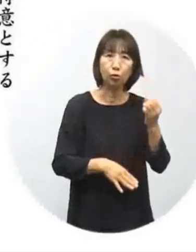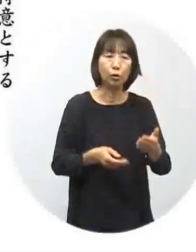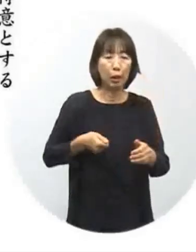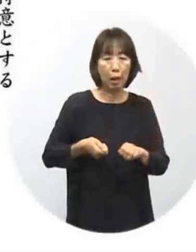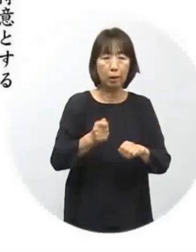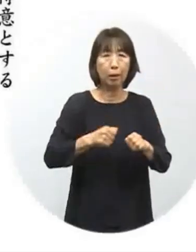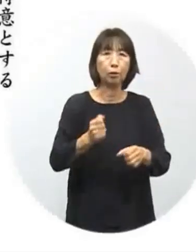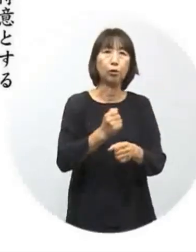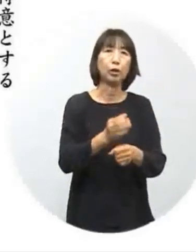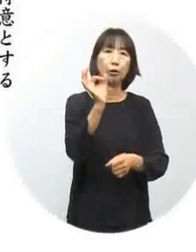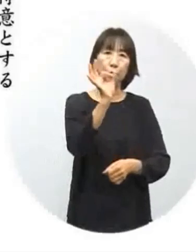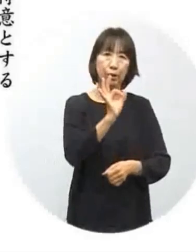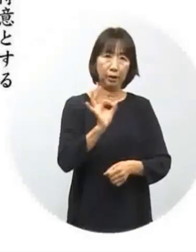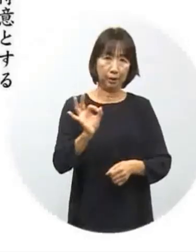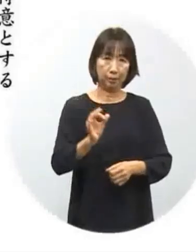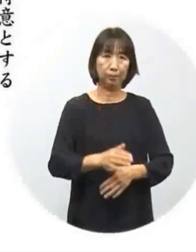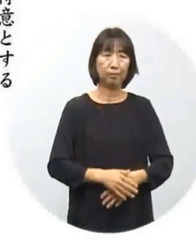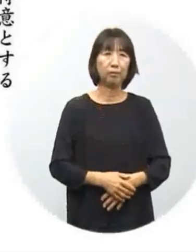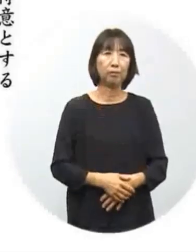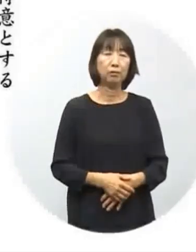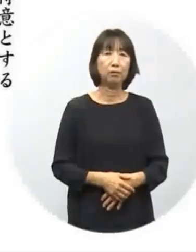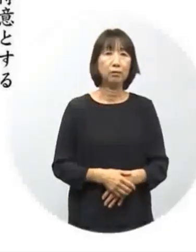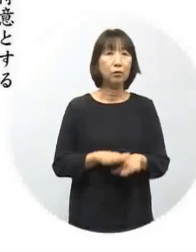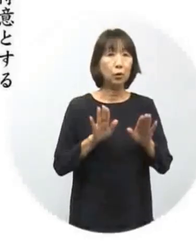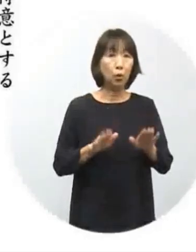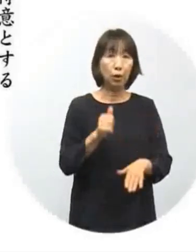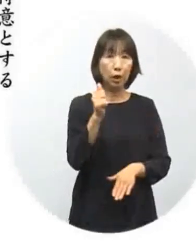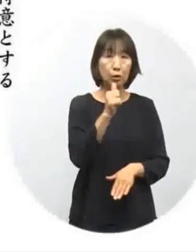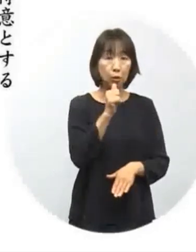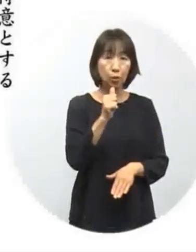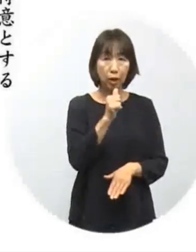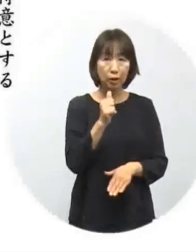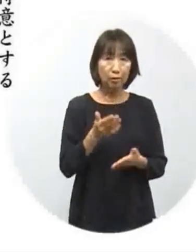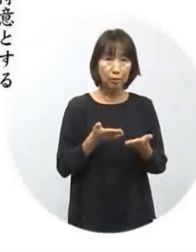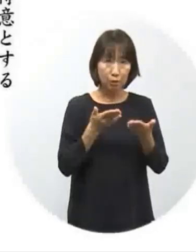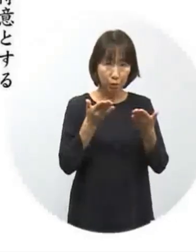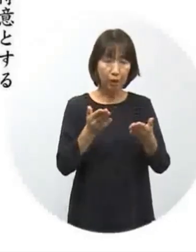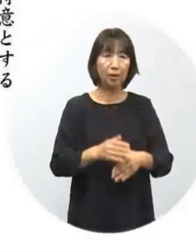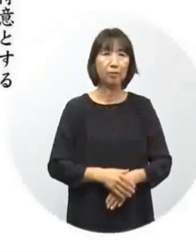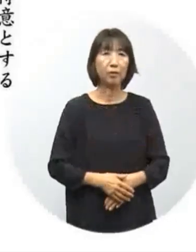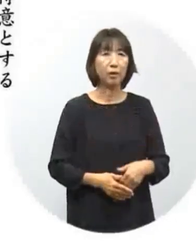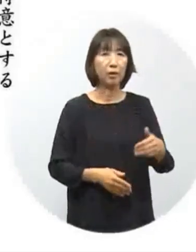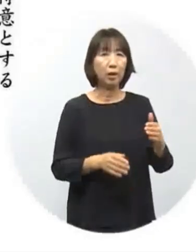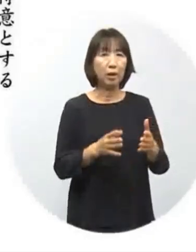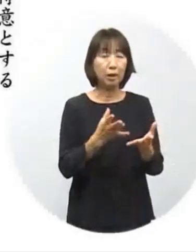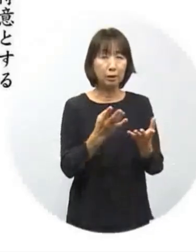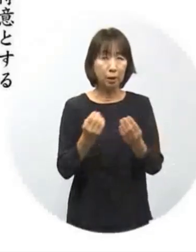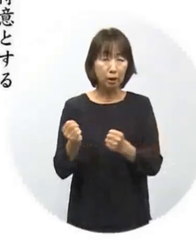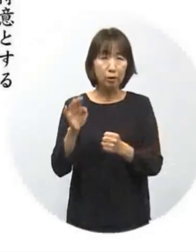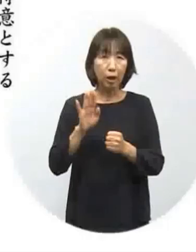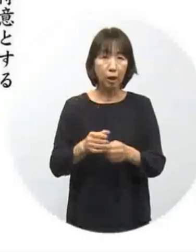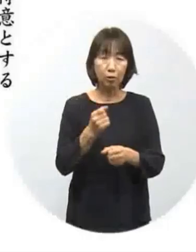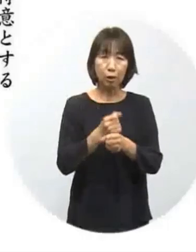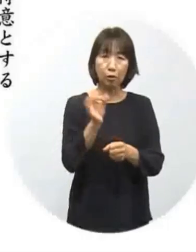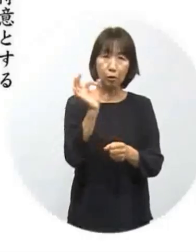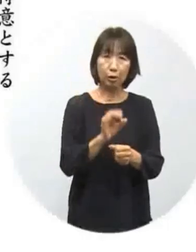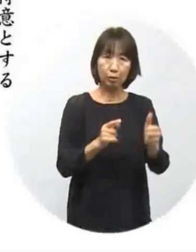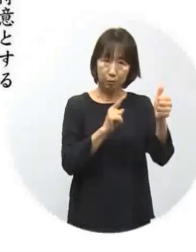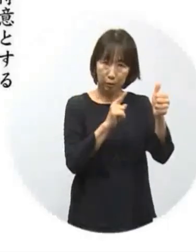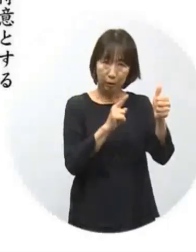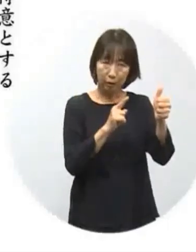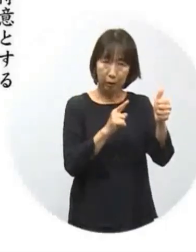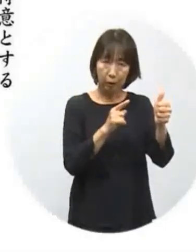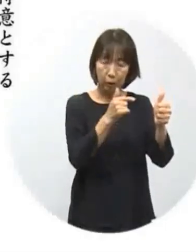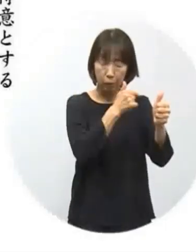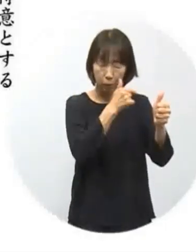なんですけれども、今回その紹介する小原古村の作品は、数ある小原古村の作品の中でもとび